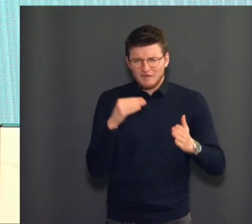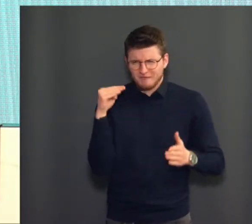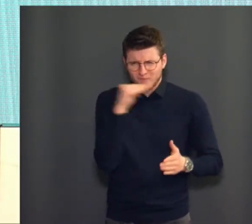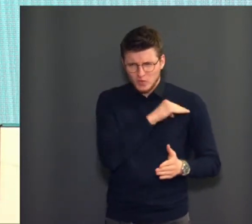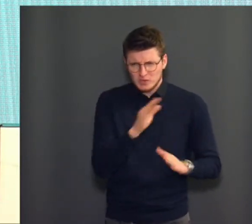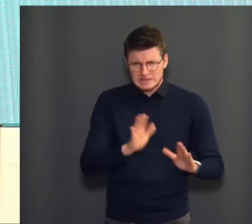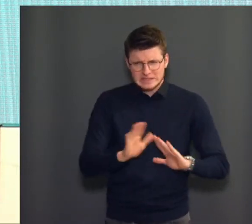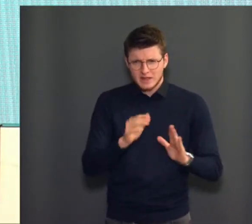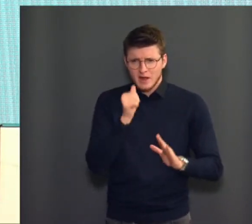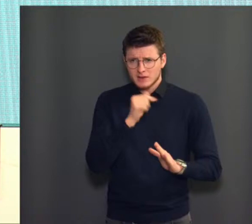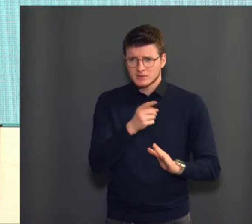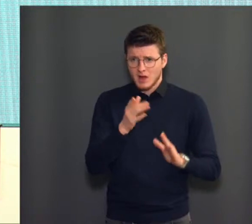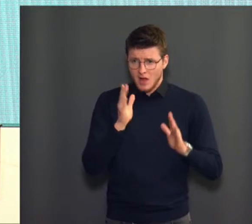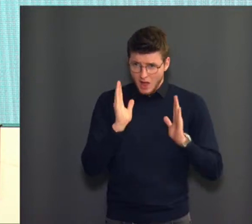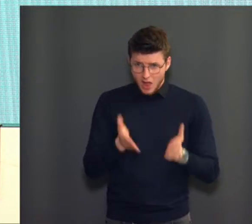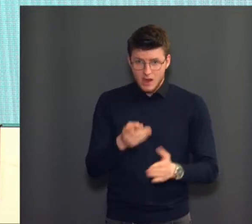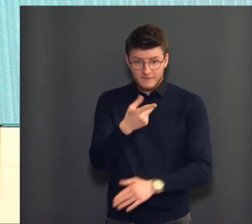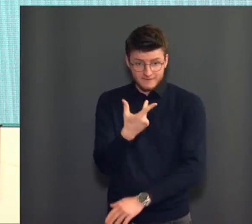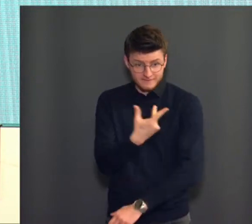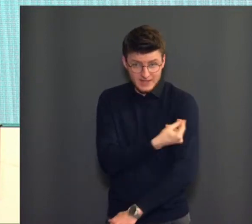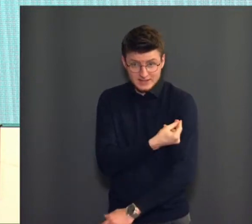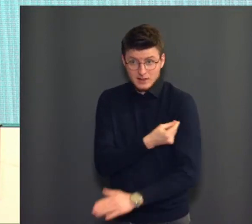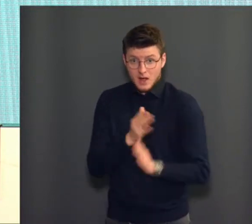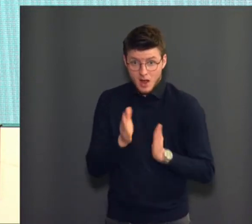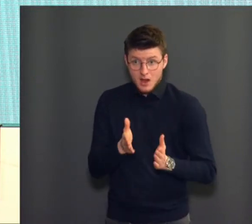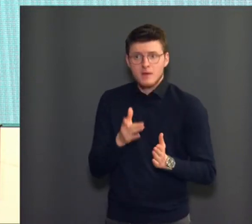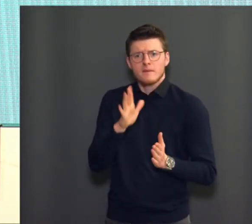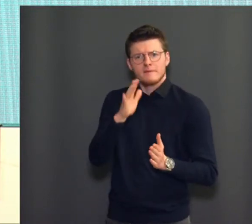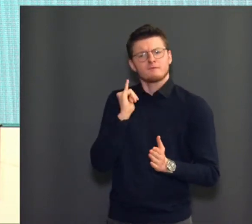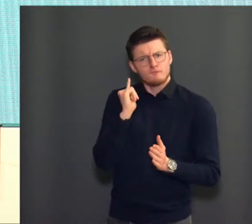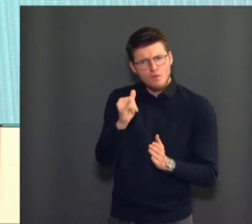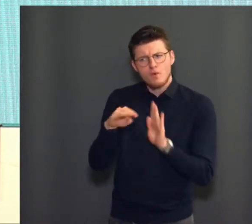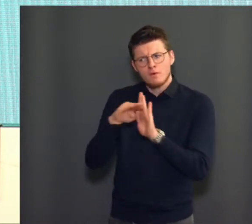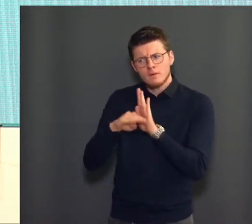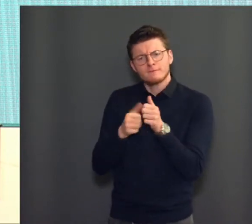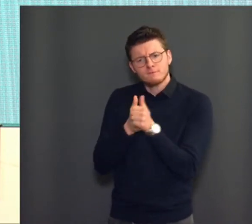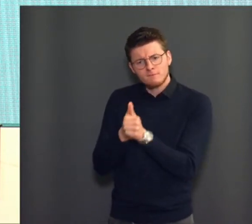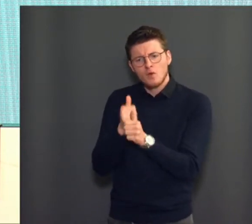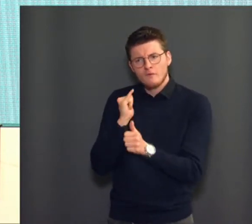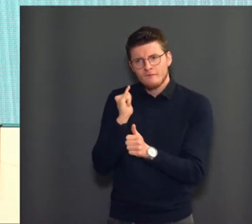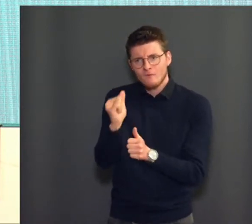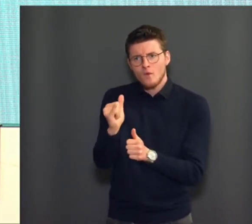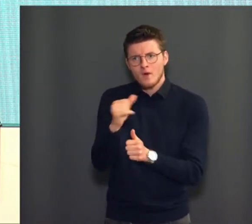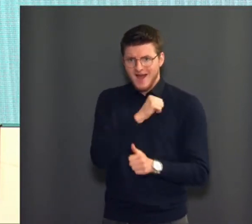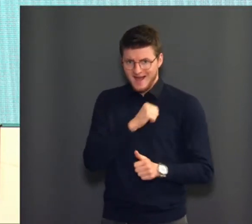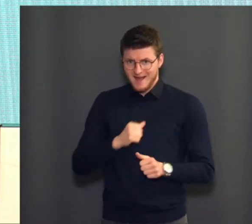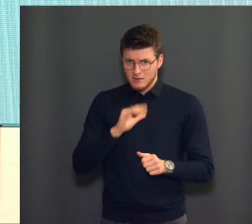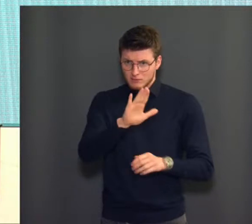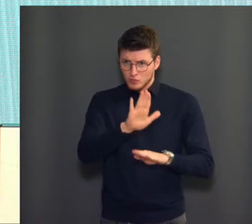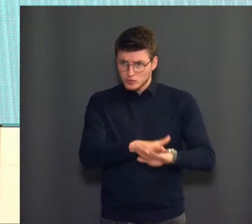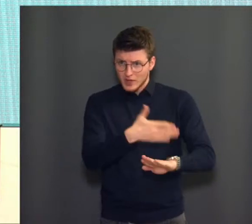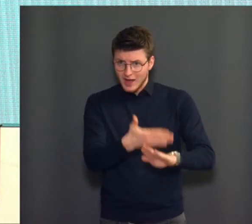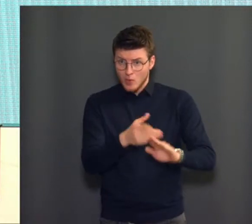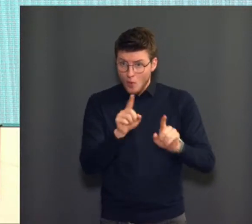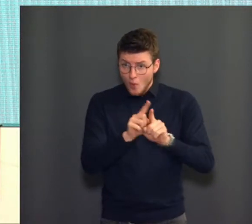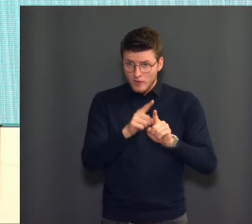belangrijk om de coronamaatregelen nog te blijven opvolgen. Zowel voor je eigen gezondheid als deze van je familie of